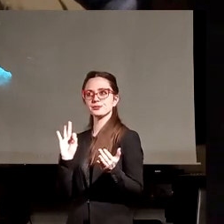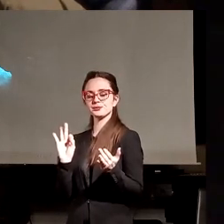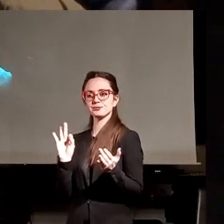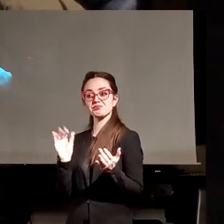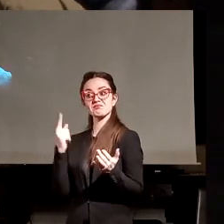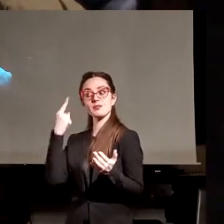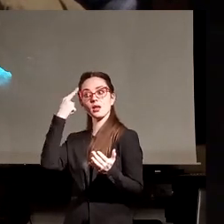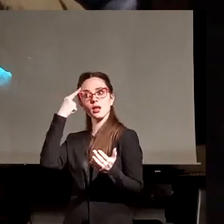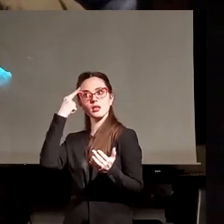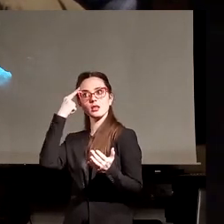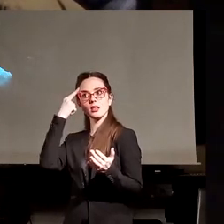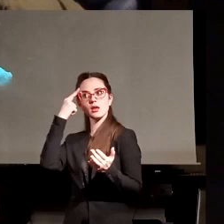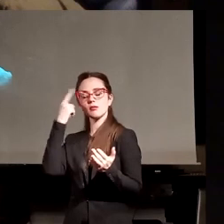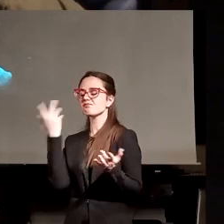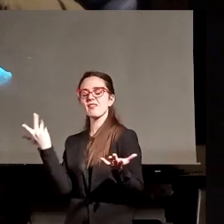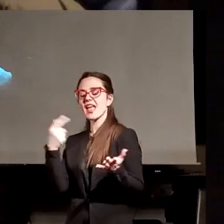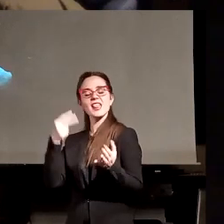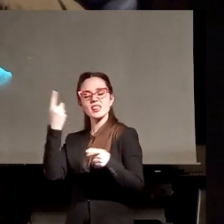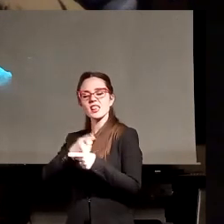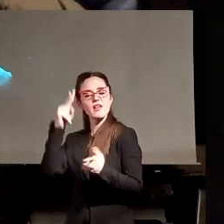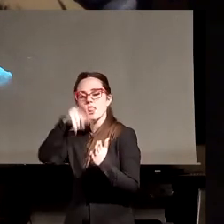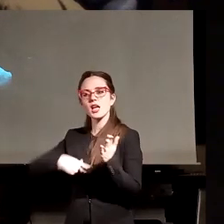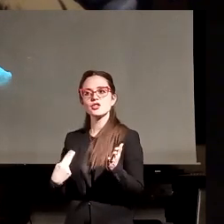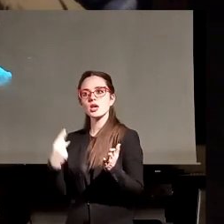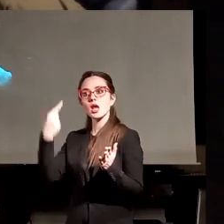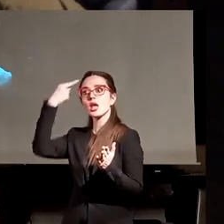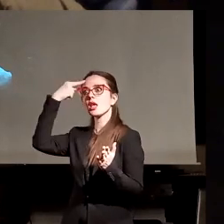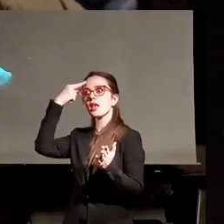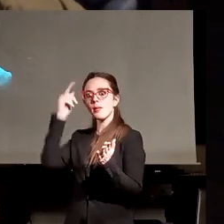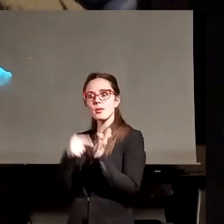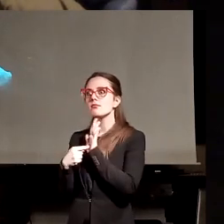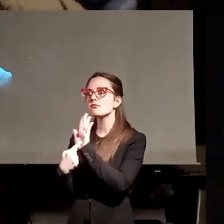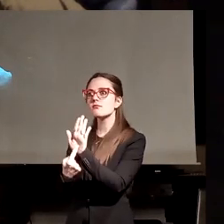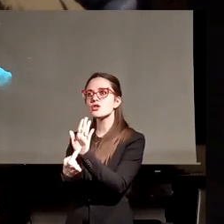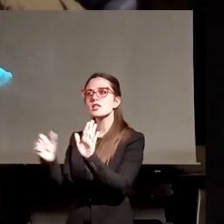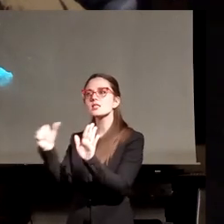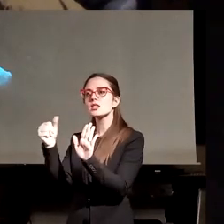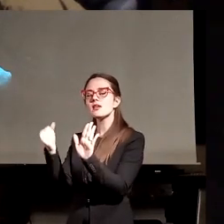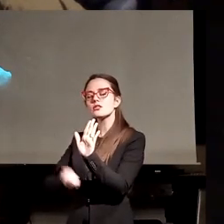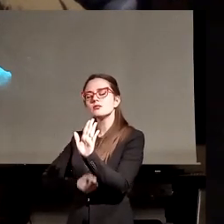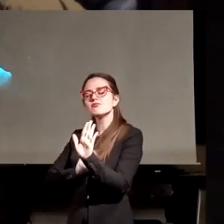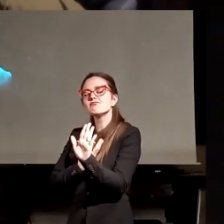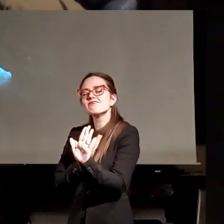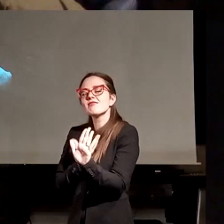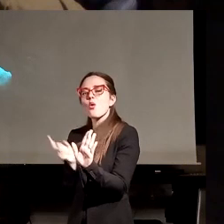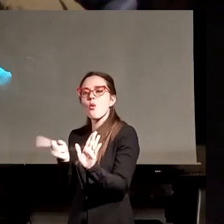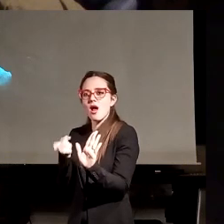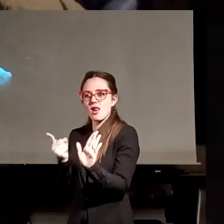davvero valletto l'idea geniale far vedere ciò che stevenson a nascondere